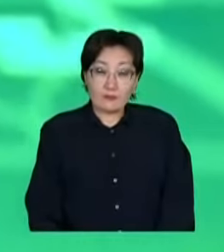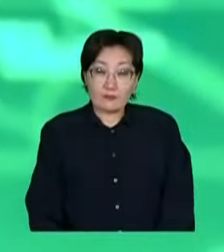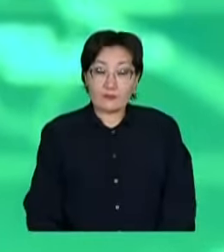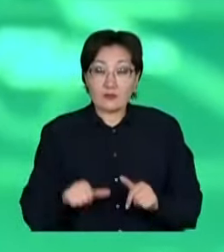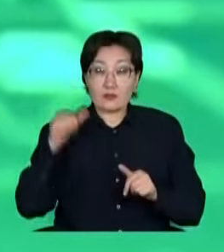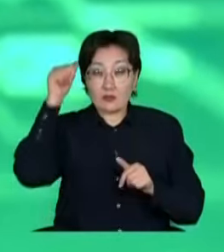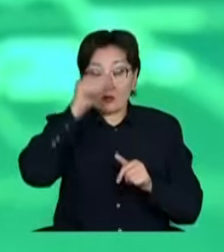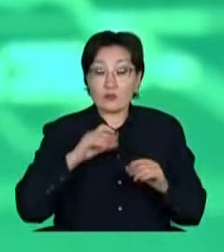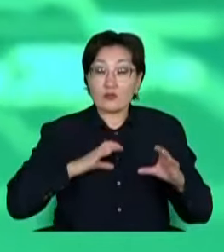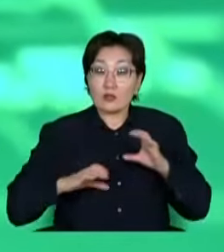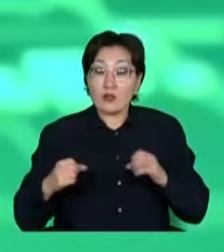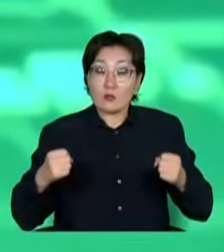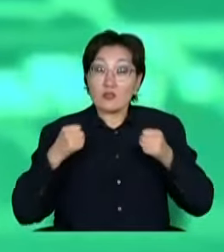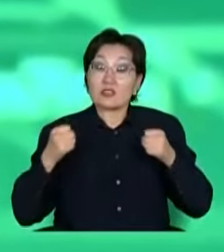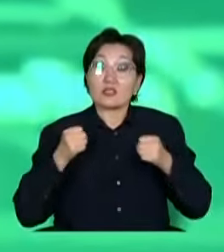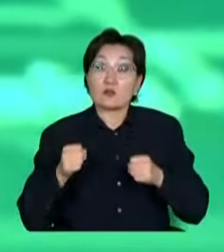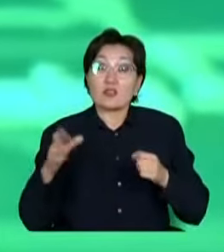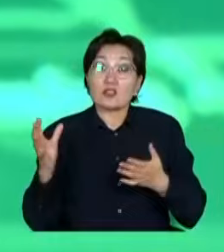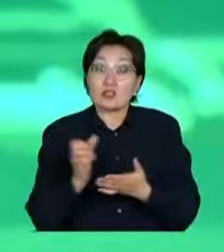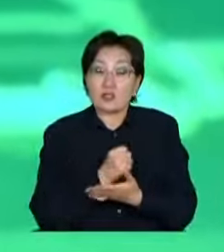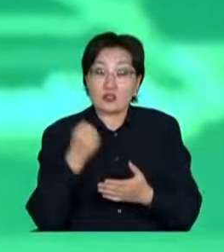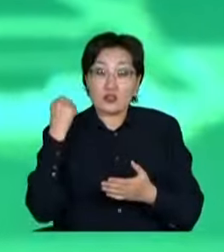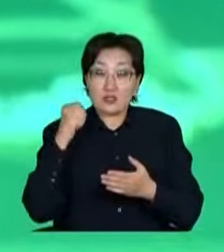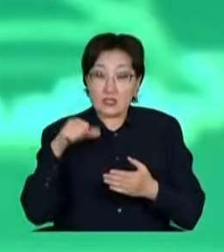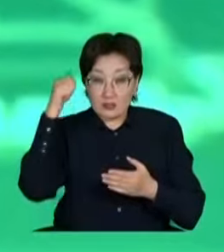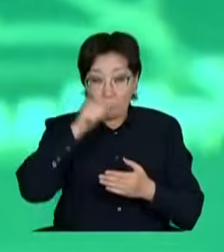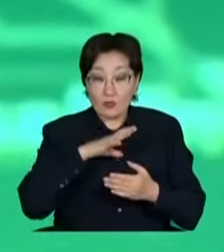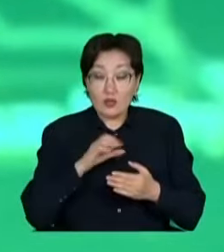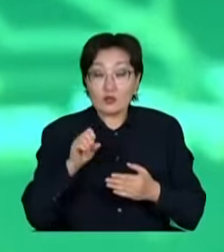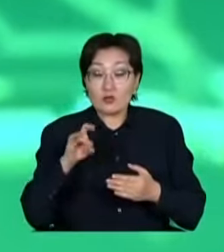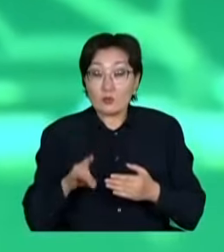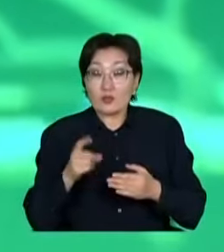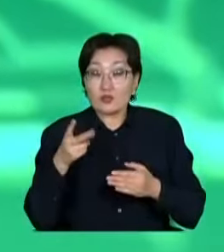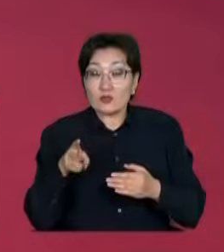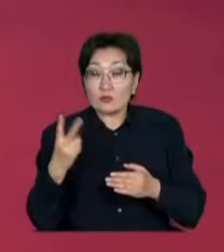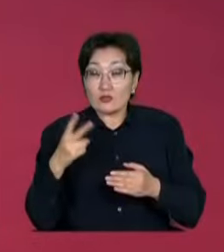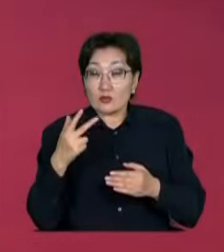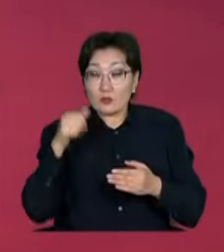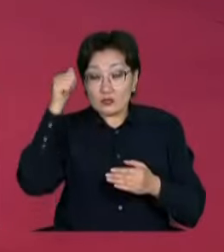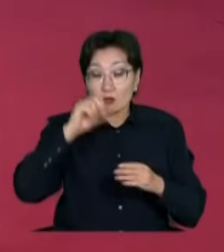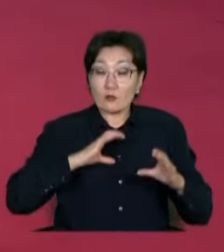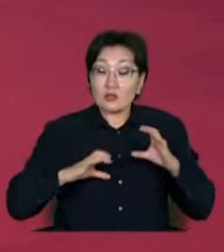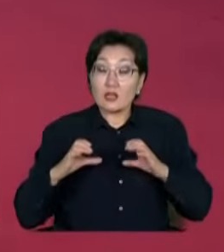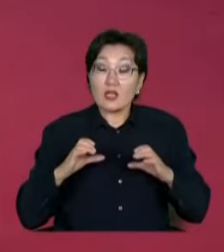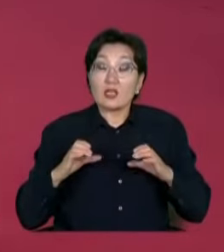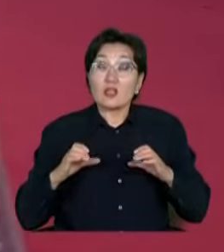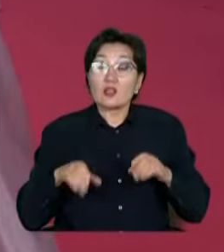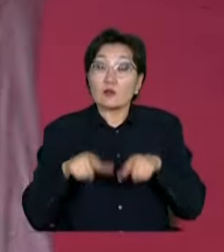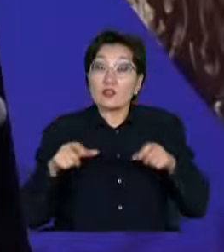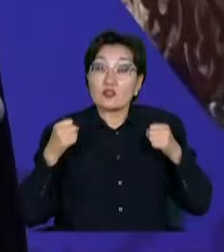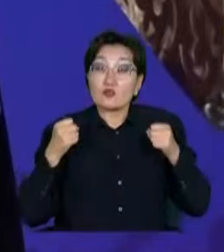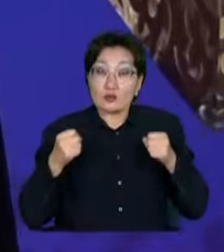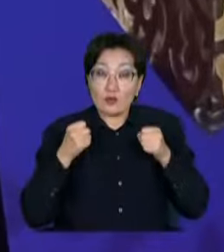Биыл студенттік спорт үшін жемісті әрі жеңісті жыл болды. Сұңқар 2023 студенттік спорт үздіктерін марапаттау